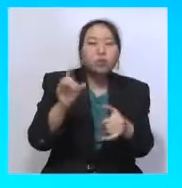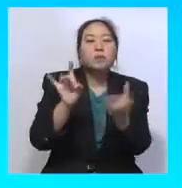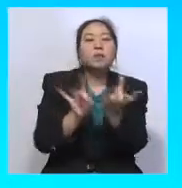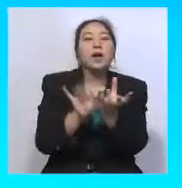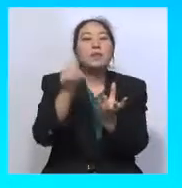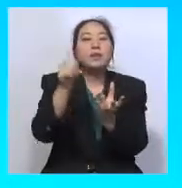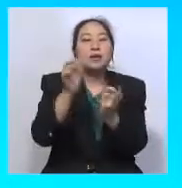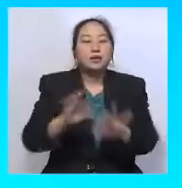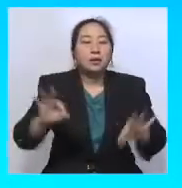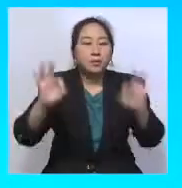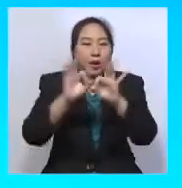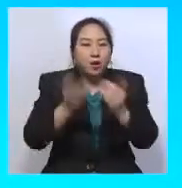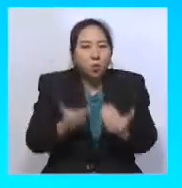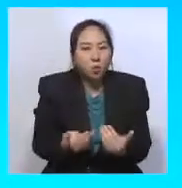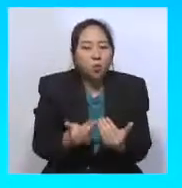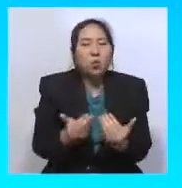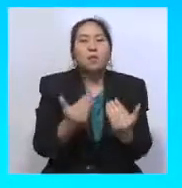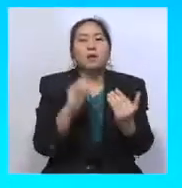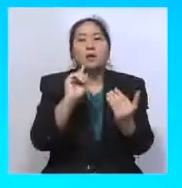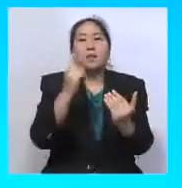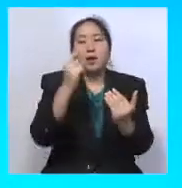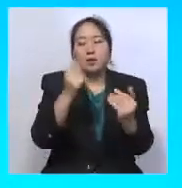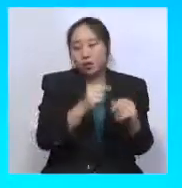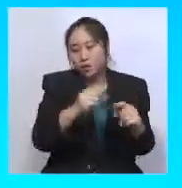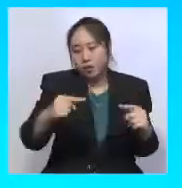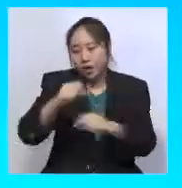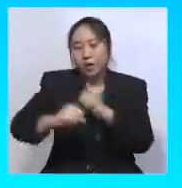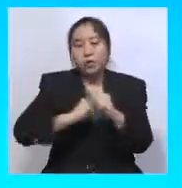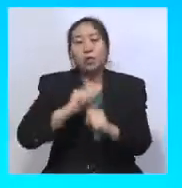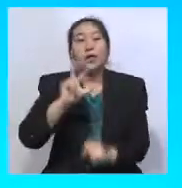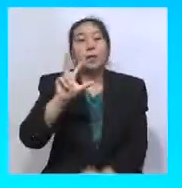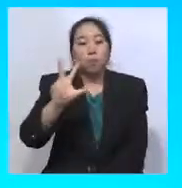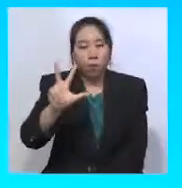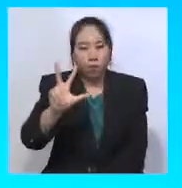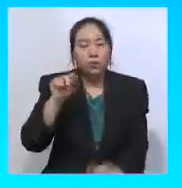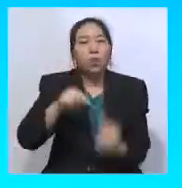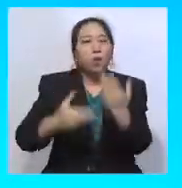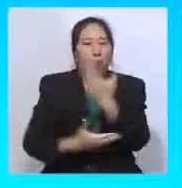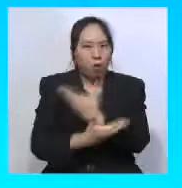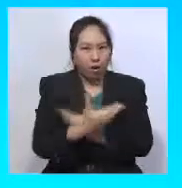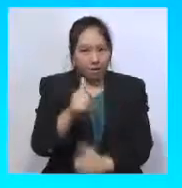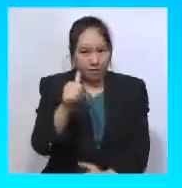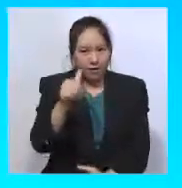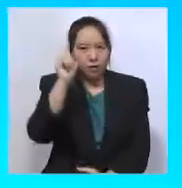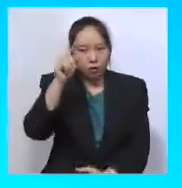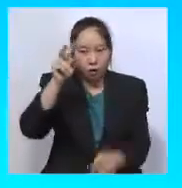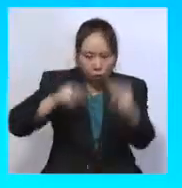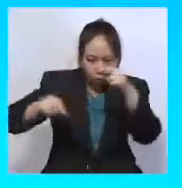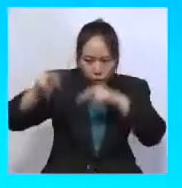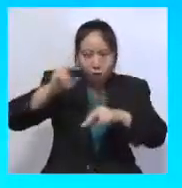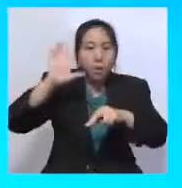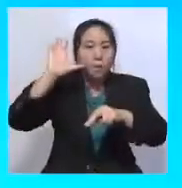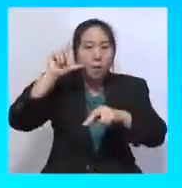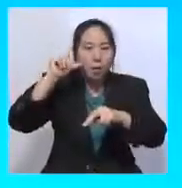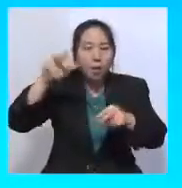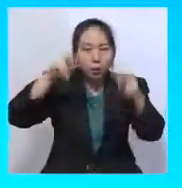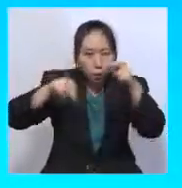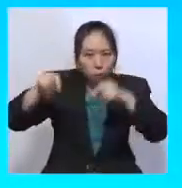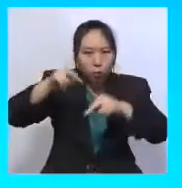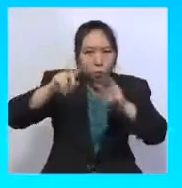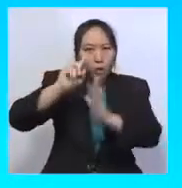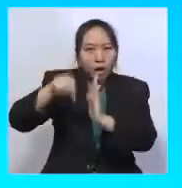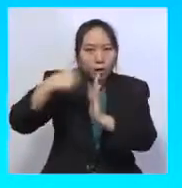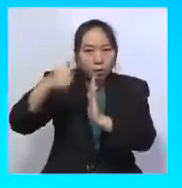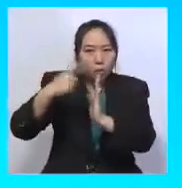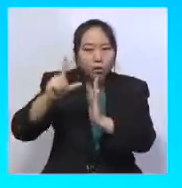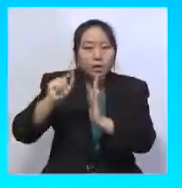าะเด็กแรกเกิดถึง3ขวบก็ถือว่าเป็นช่วงวัยแห่งโอกาสทองของมนุษย์แล้วก็จำเป็นต้องได้รับการดูแลจากพ่อแม่ตลอด24ชั่วโม